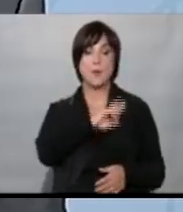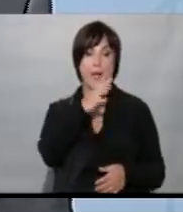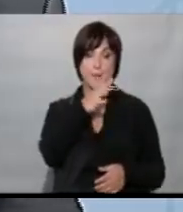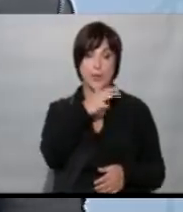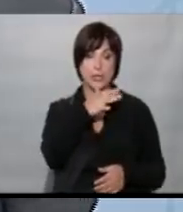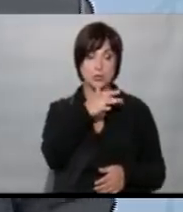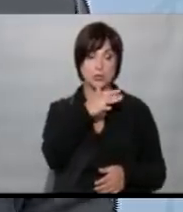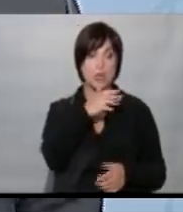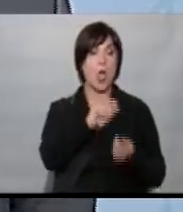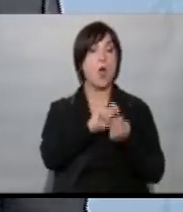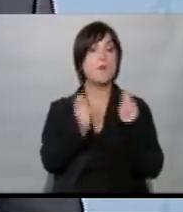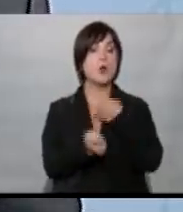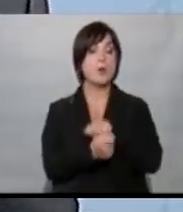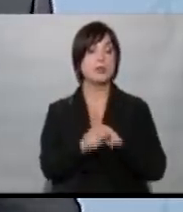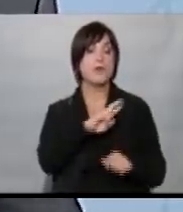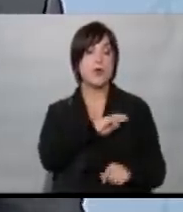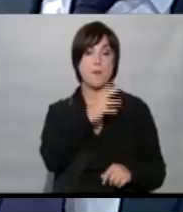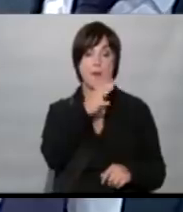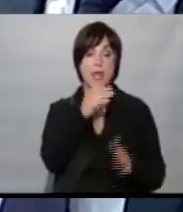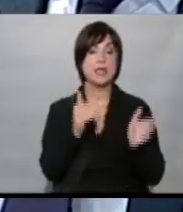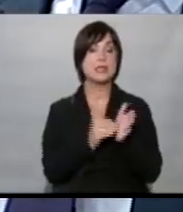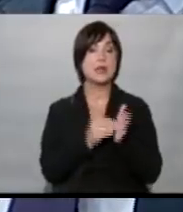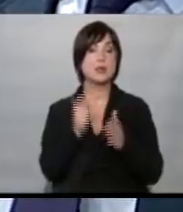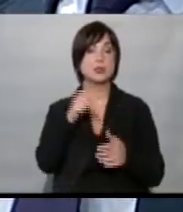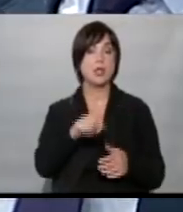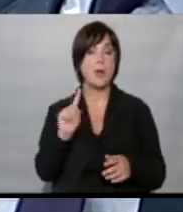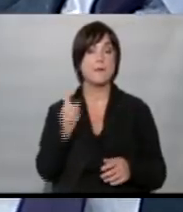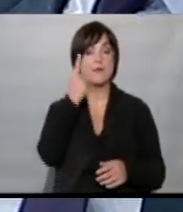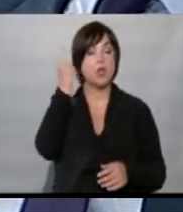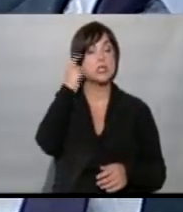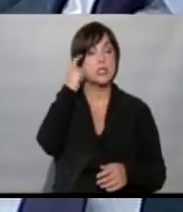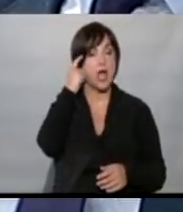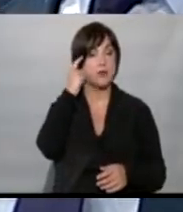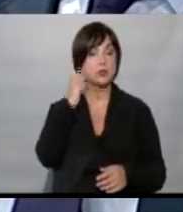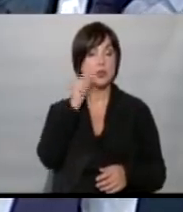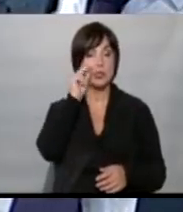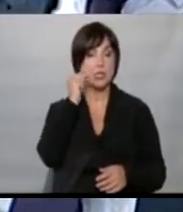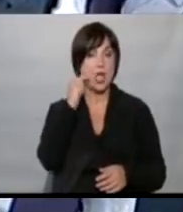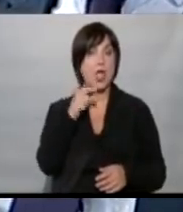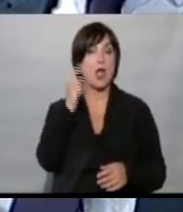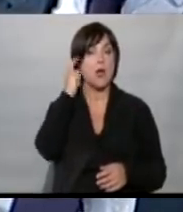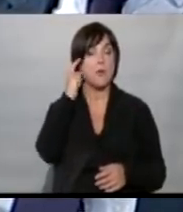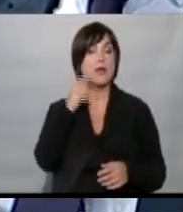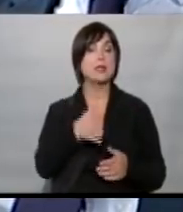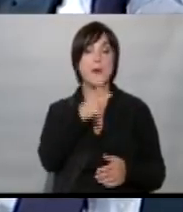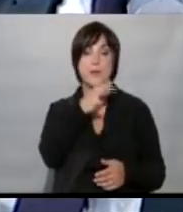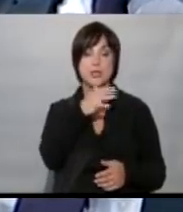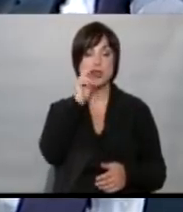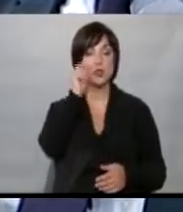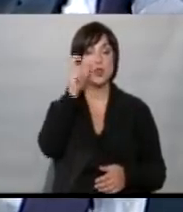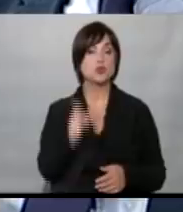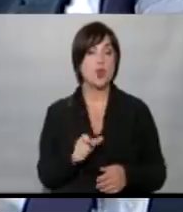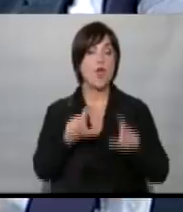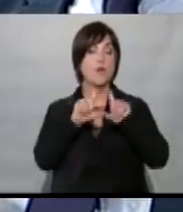Македонија. Промените во Република Македонија треба да дојдат прво од главата, од менталитетот. Менталитетот на македонскиот човек